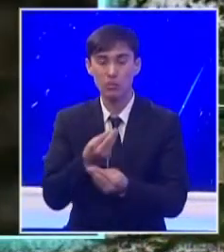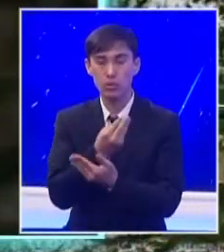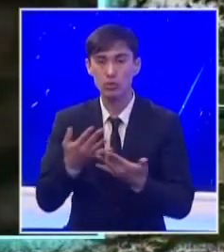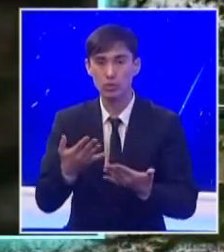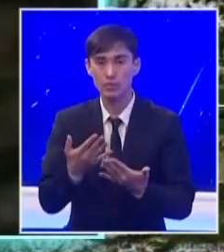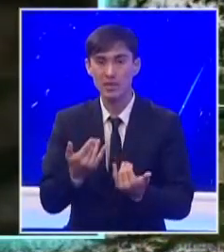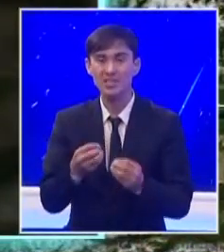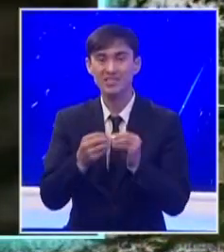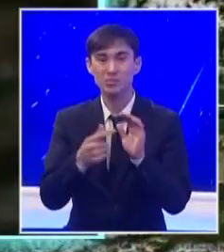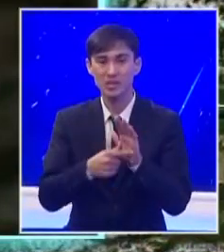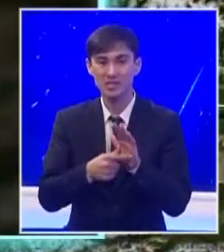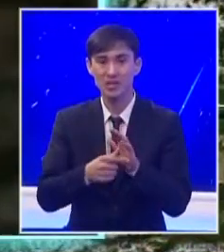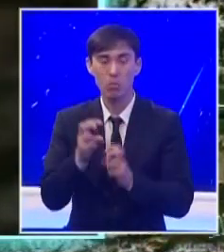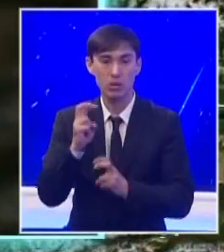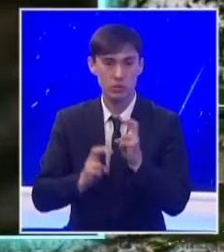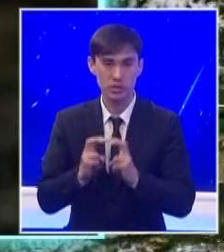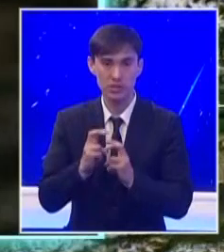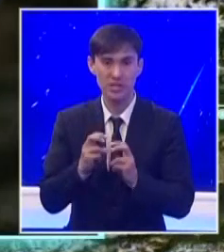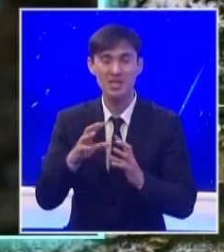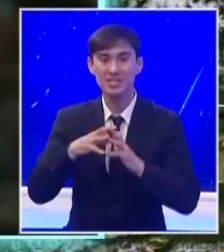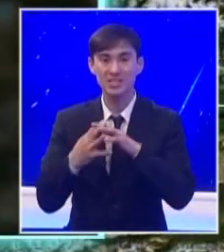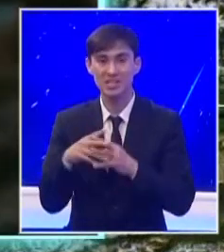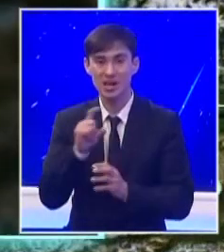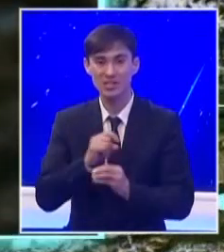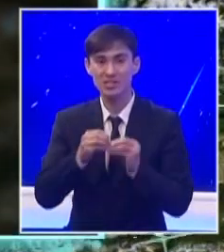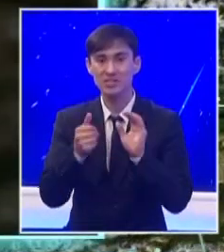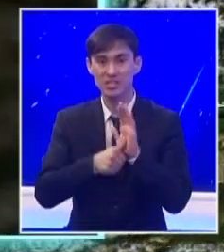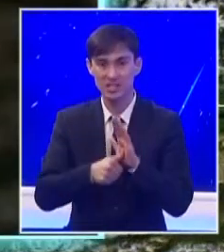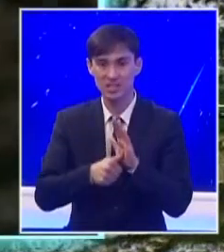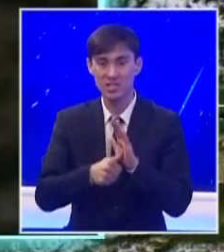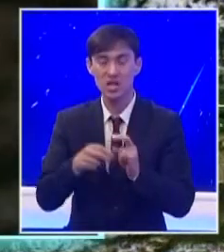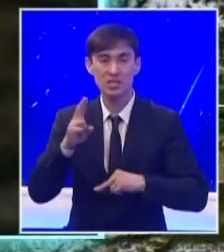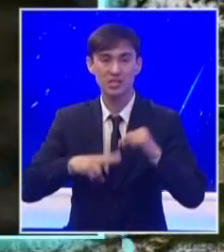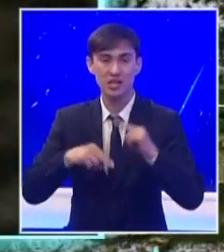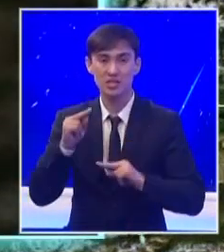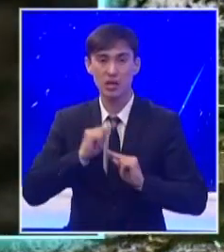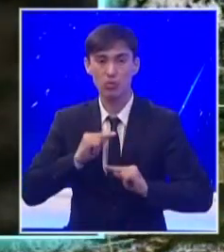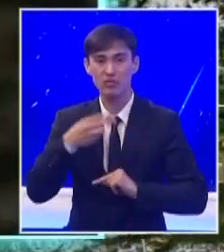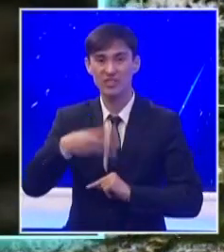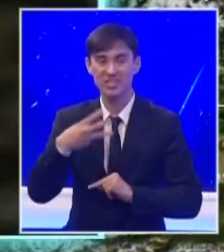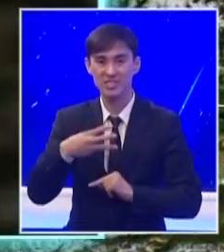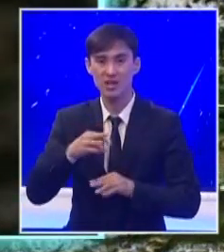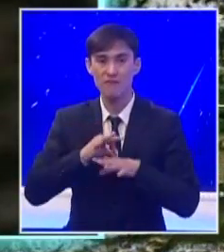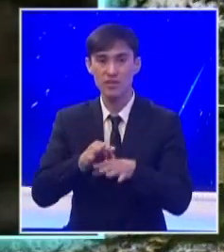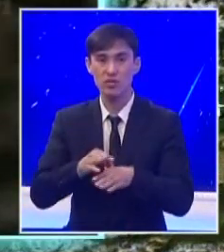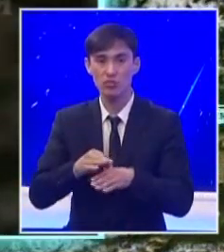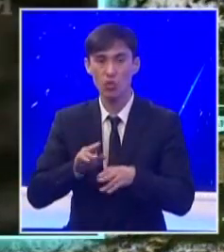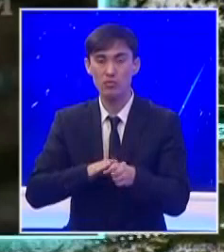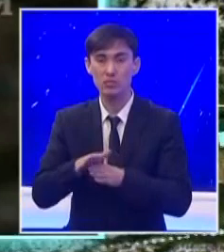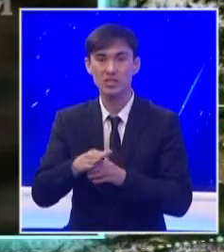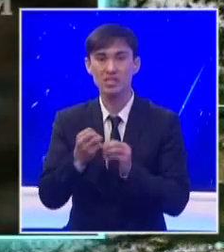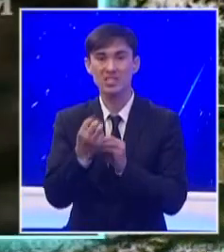продукта, в 17 раз промышленного, сельского хозяйства в 16, строительных работ в 30, введено в эксплуатацию